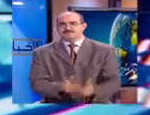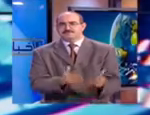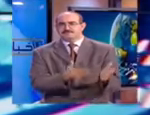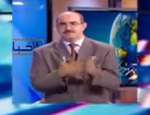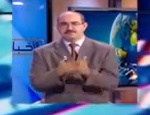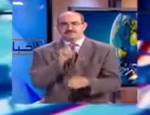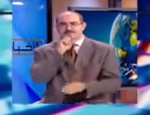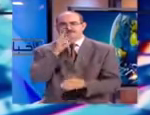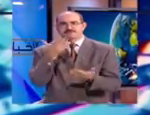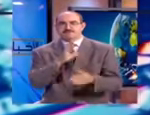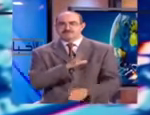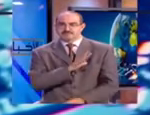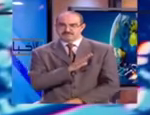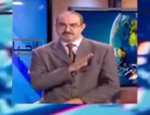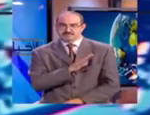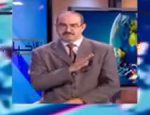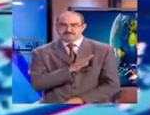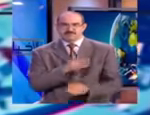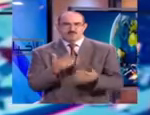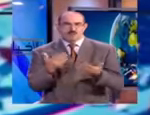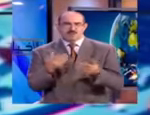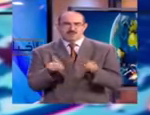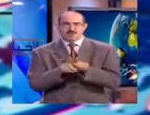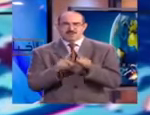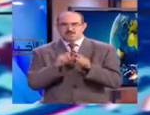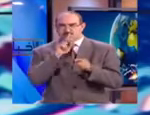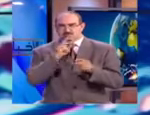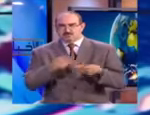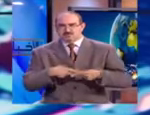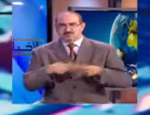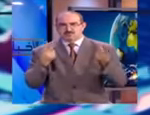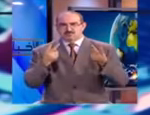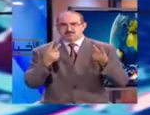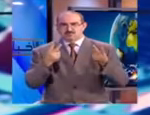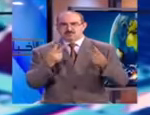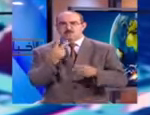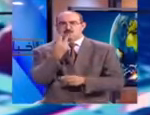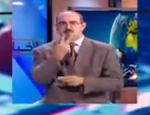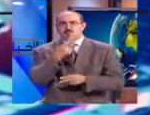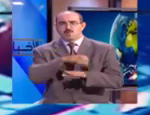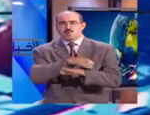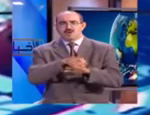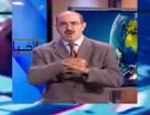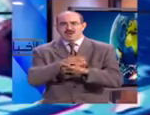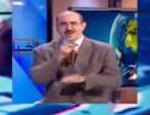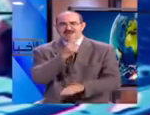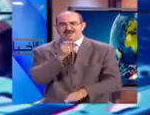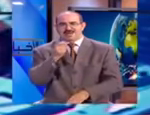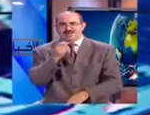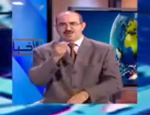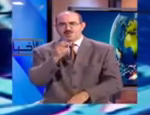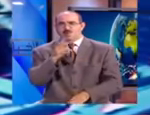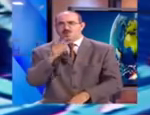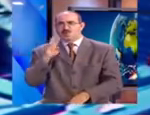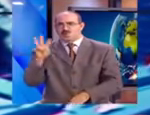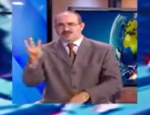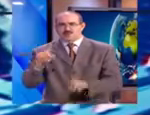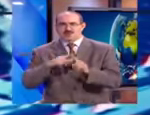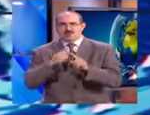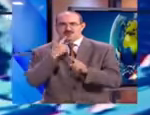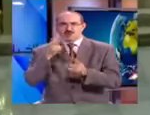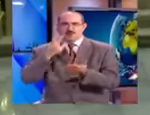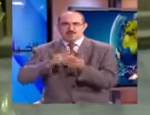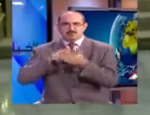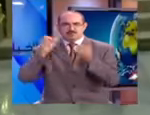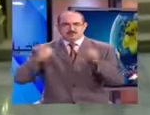نختم بالولايات المتحدة الأمريكية، حيث أعلنت كل من ولايتي أريزونا ووينكوسين عن